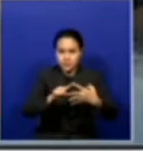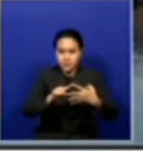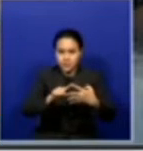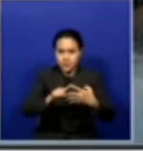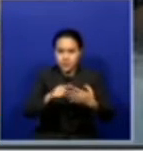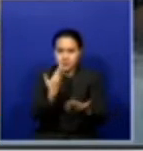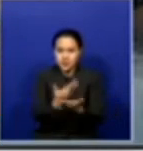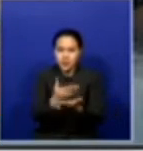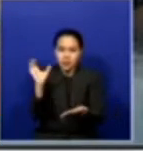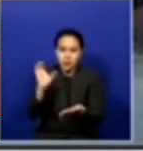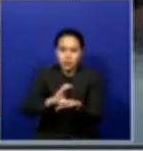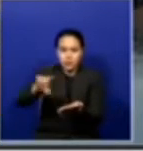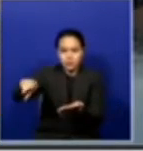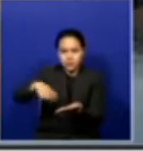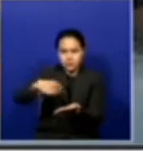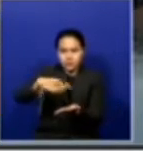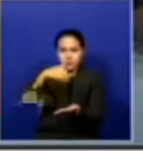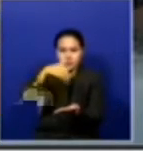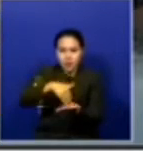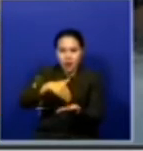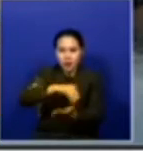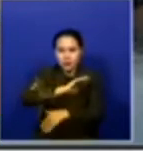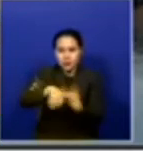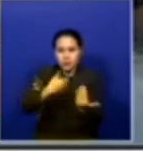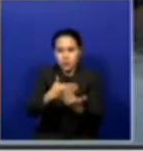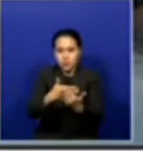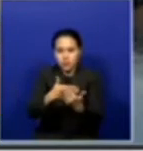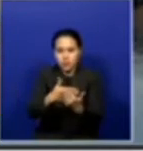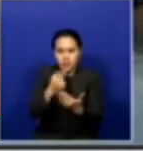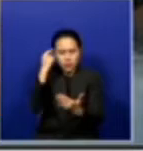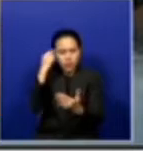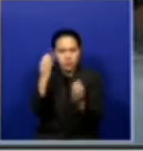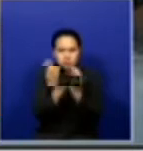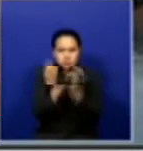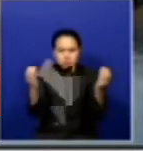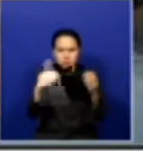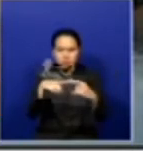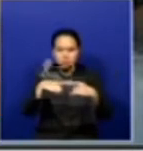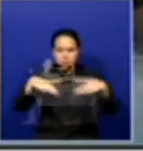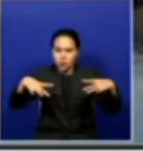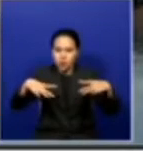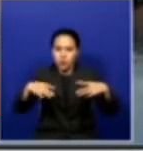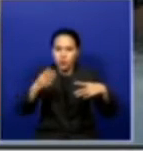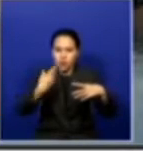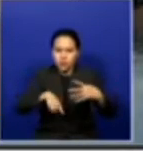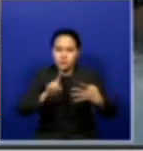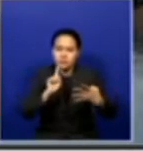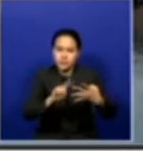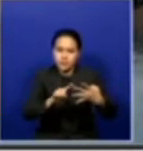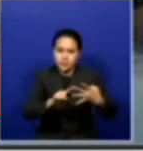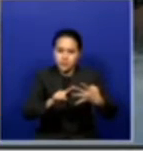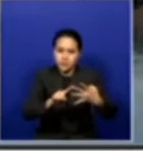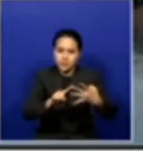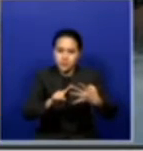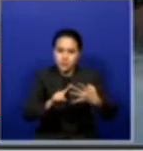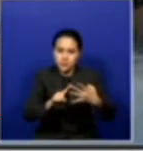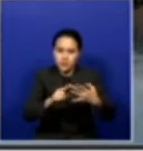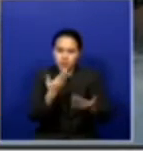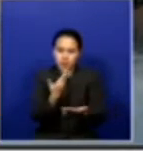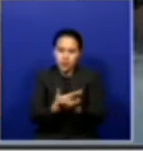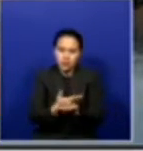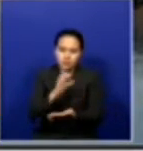งบประมาณเป็นงบกลางทั้งหมดเนี่ยน่าจะขัดรัฐธรรมนูญแล้วนะฮะแล้วก็ในการเปลี่ยนแปลงงบประมาณรายจ่ายลงทุนเนี่ยฮะใน